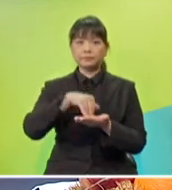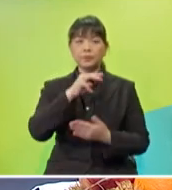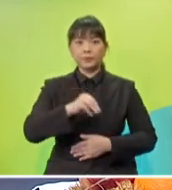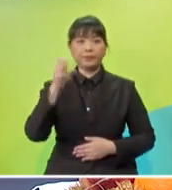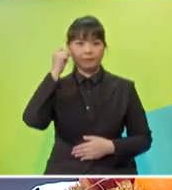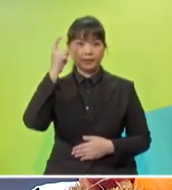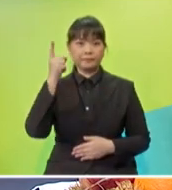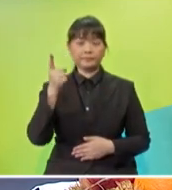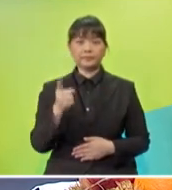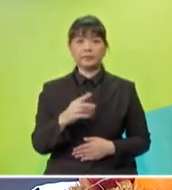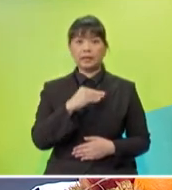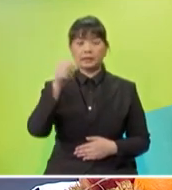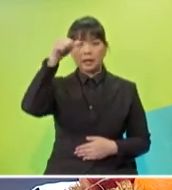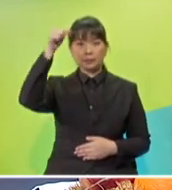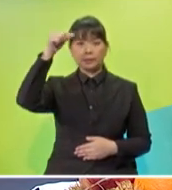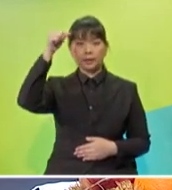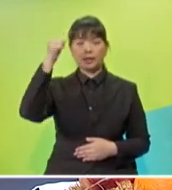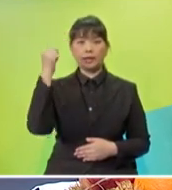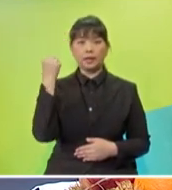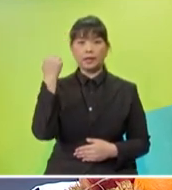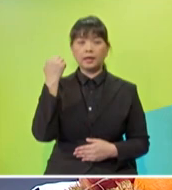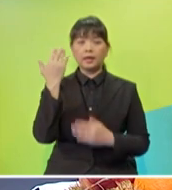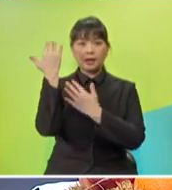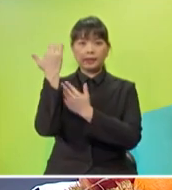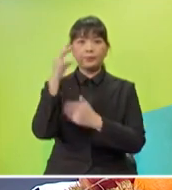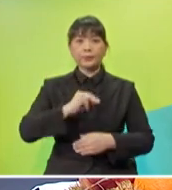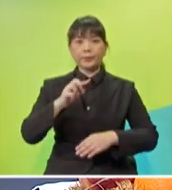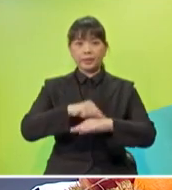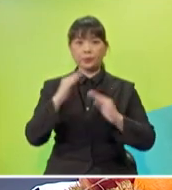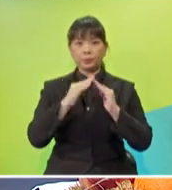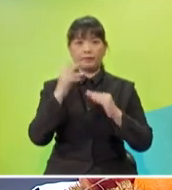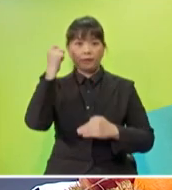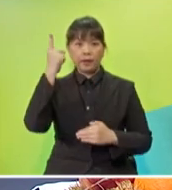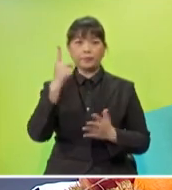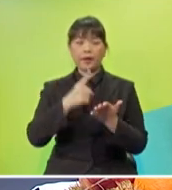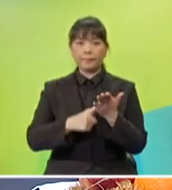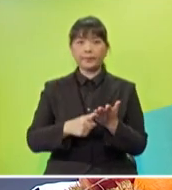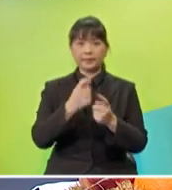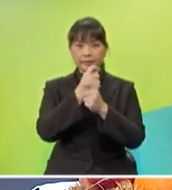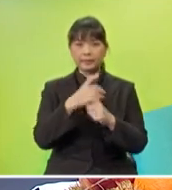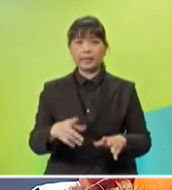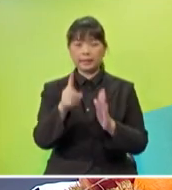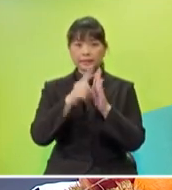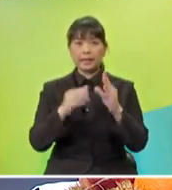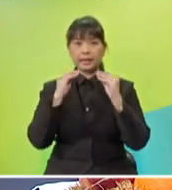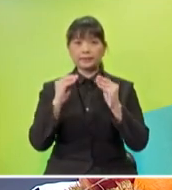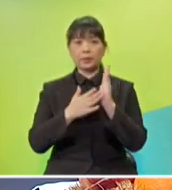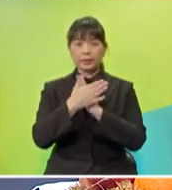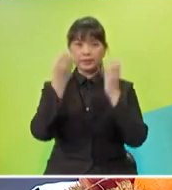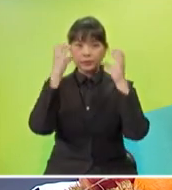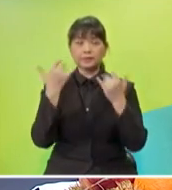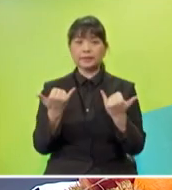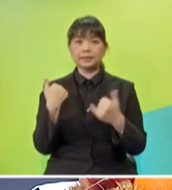Oke dan saya juga harapkan murid-murid dekat rumah juga paham apa yang telah diajarkan oleh cikguya baik tidak berdiri